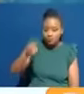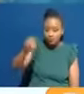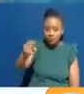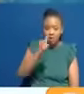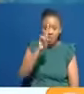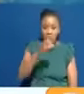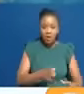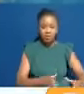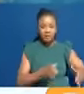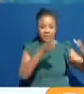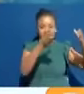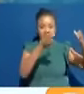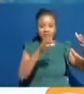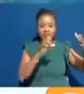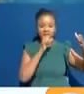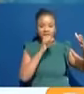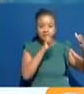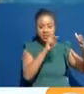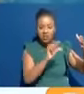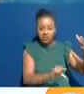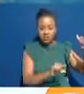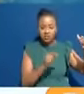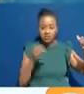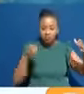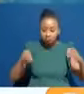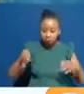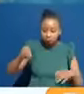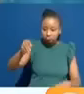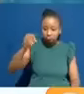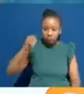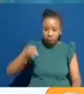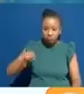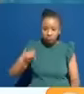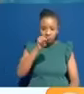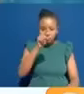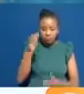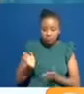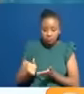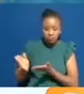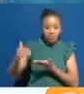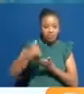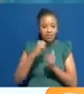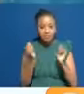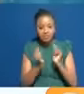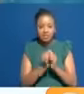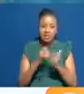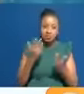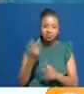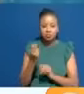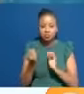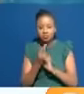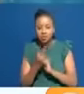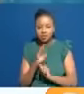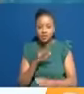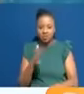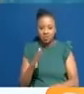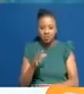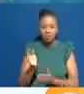gunia moja ya 50 kilos, unapata between 10, 12